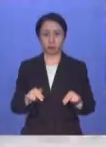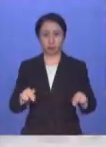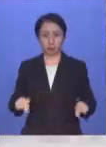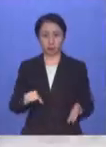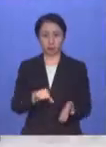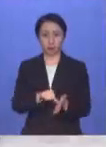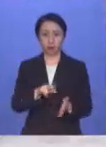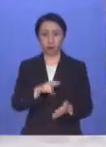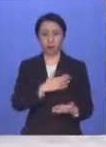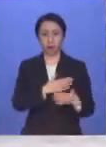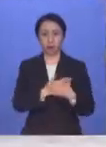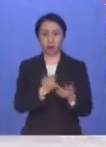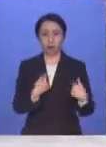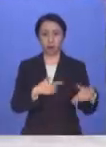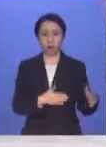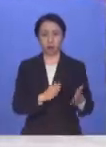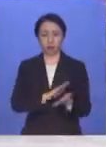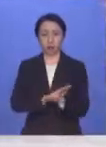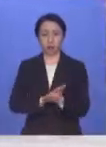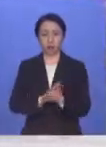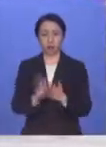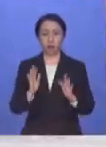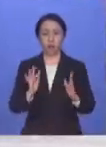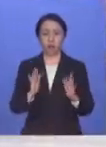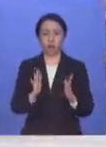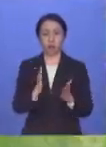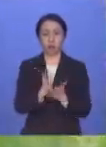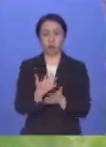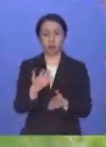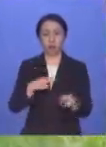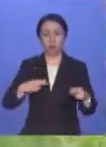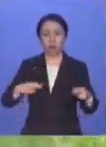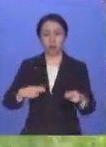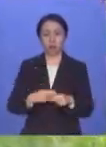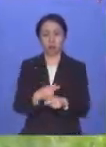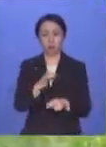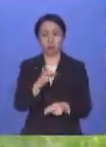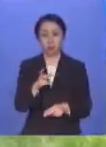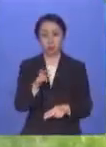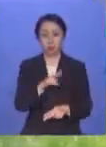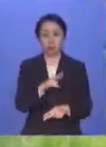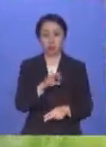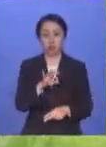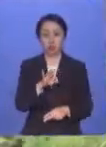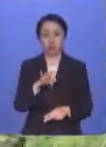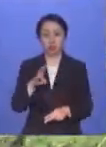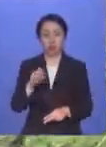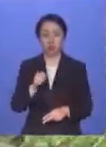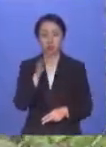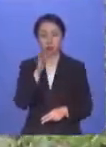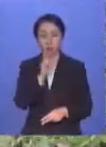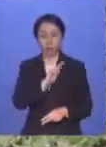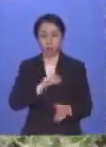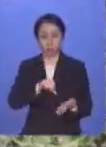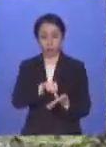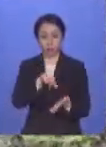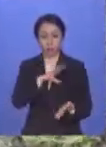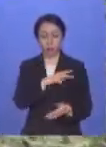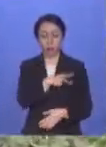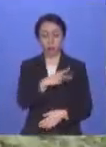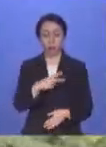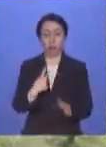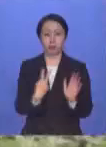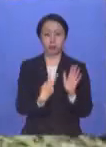представители волонтерских организаций очистили сквер, расположенный на пересечении улиц Интернациональной и Алтынсарина. В работе приняли участие